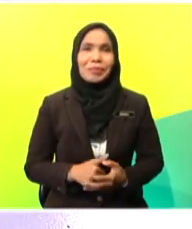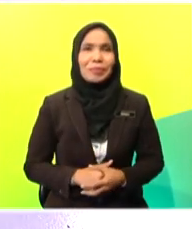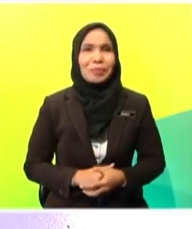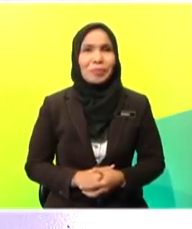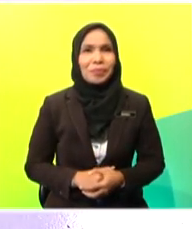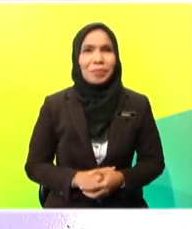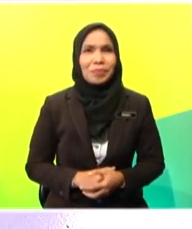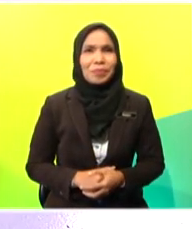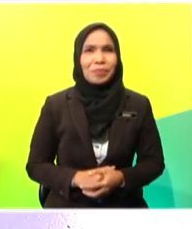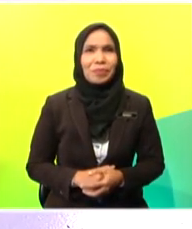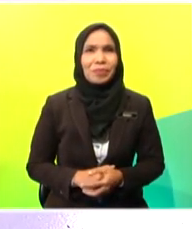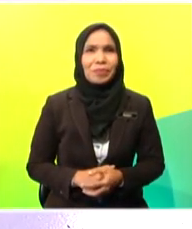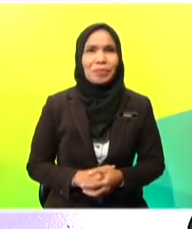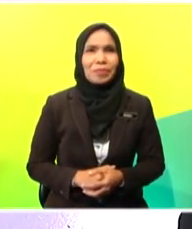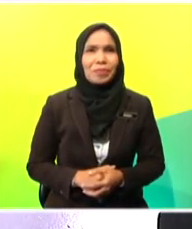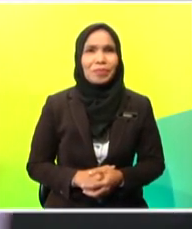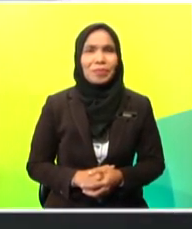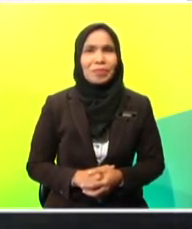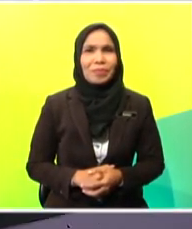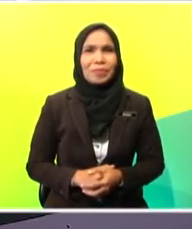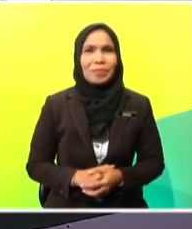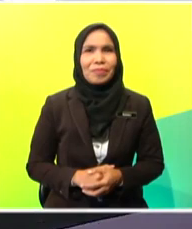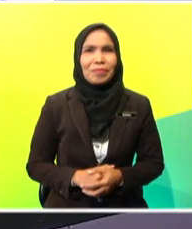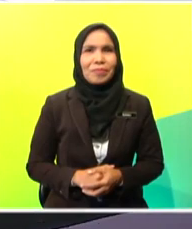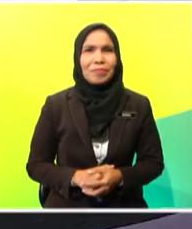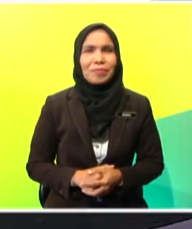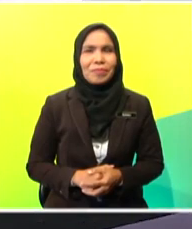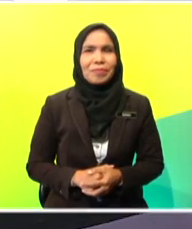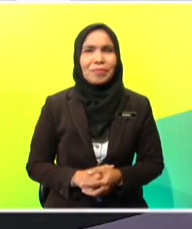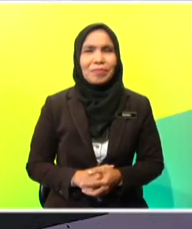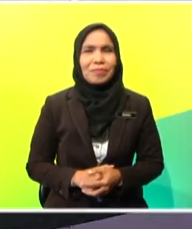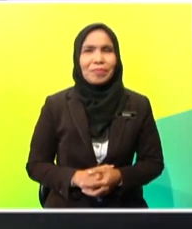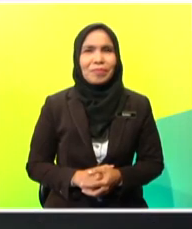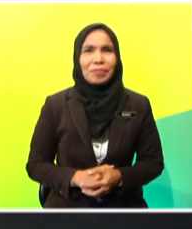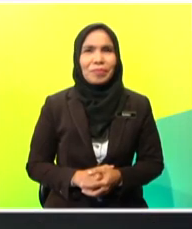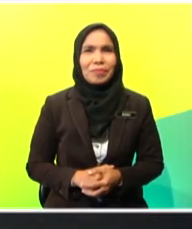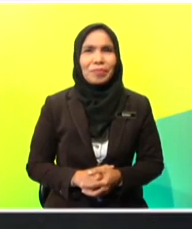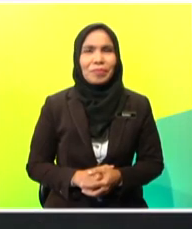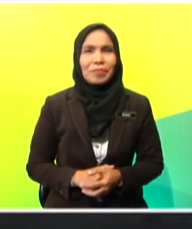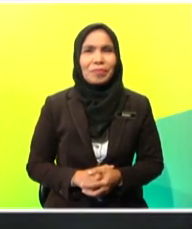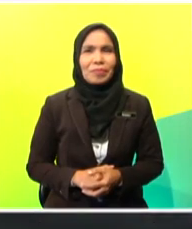karenanya selama punta pejanji ada huruf Oke